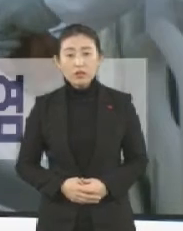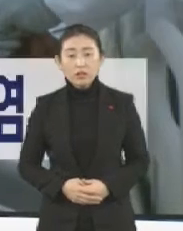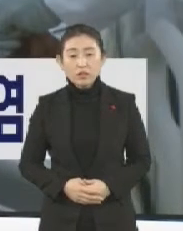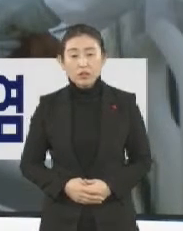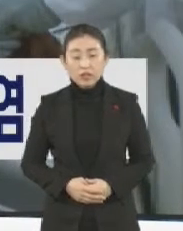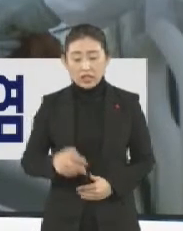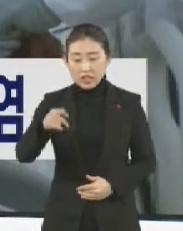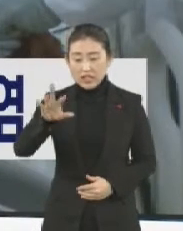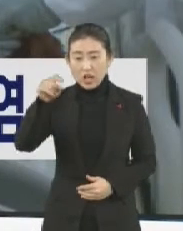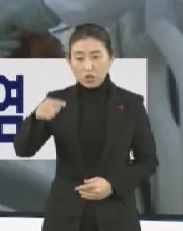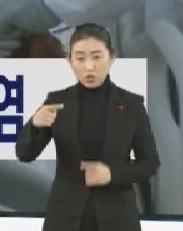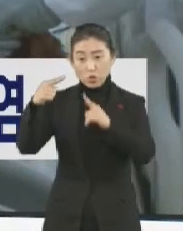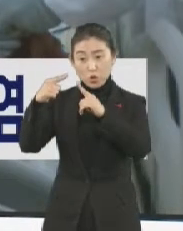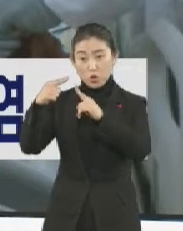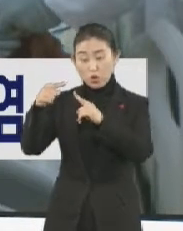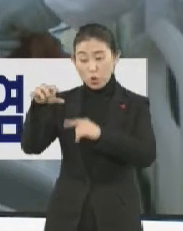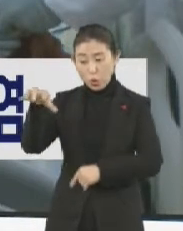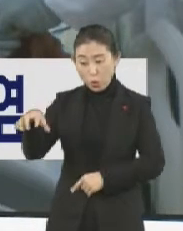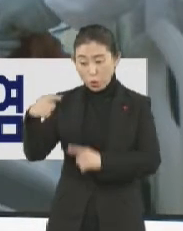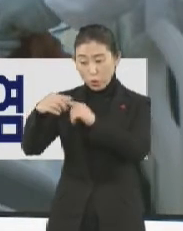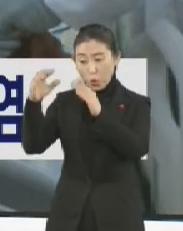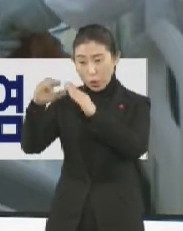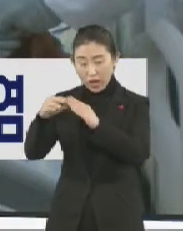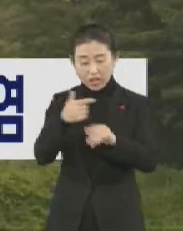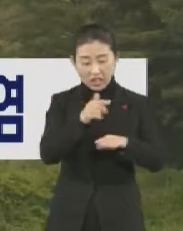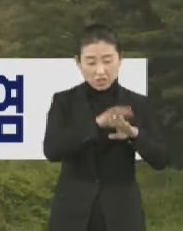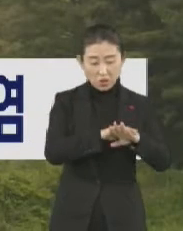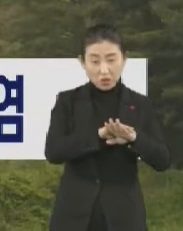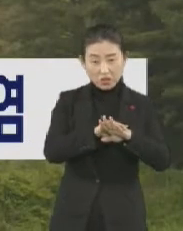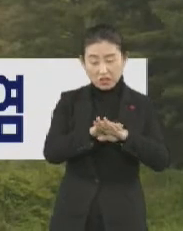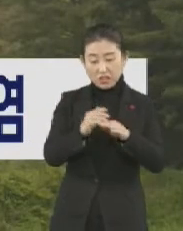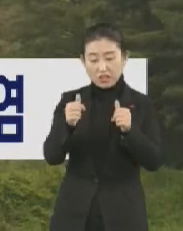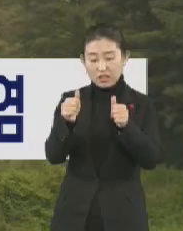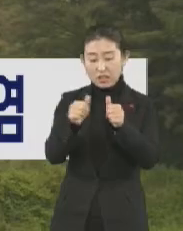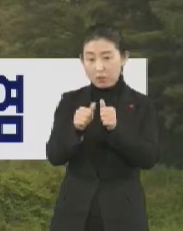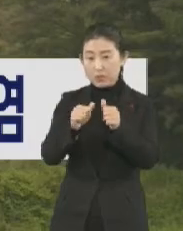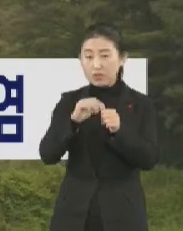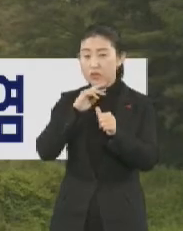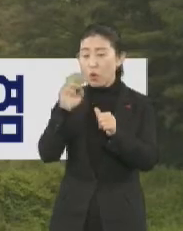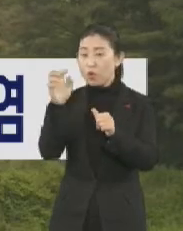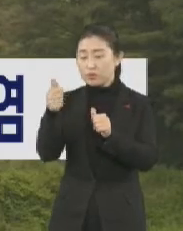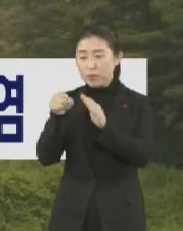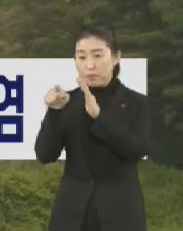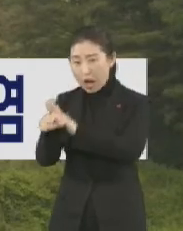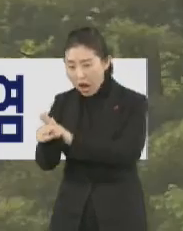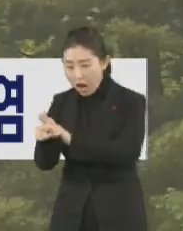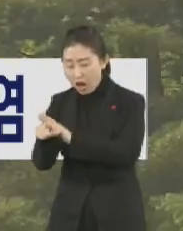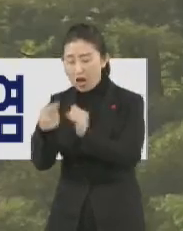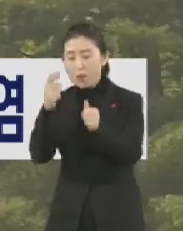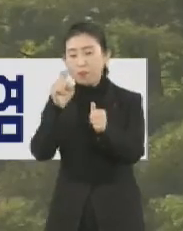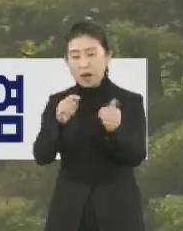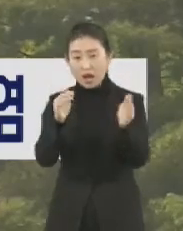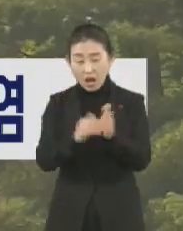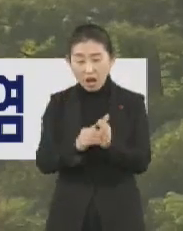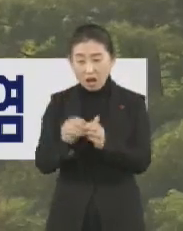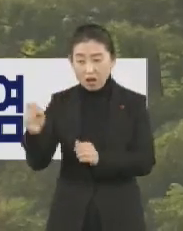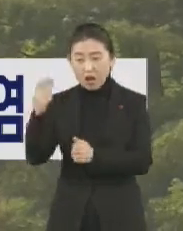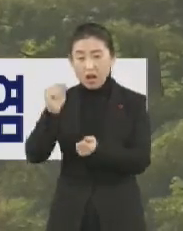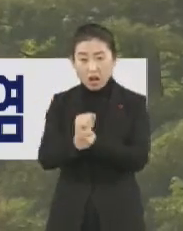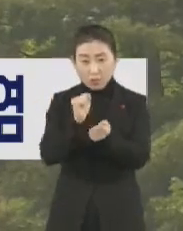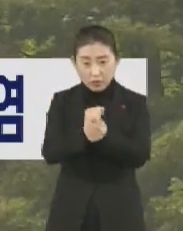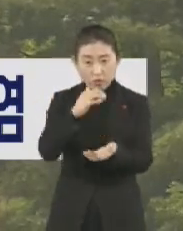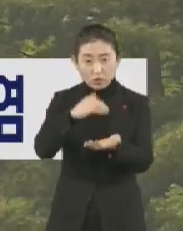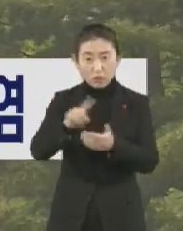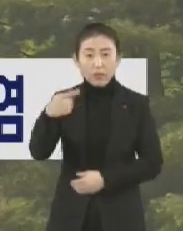상조 b 티즈 열방 센터를 방문한 50대가 대전에서 확장되면서 열방 센터 발 대전지역 감염자가 100 한